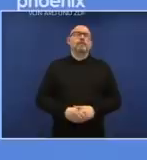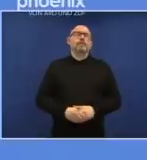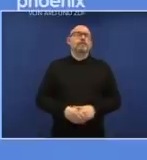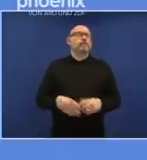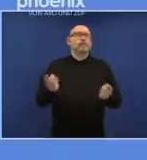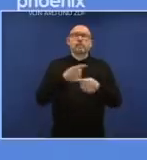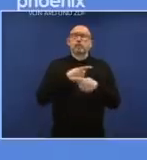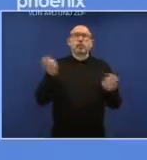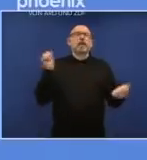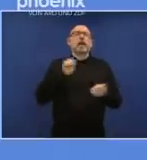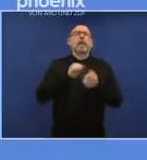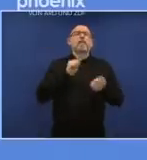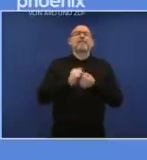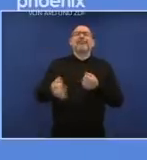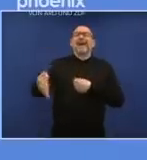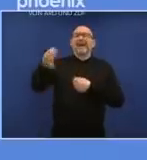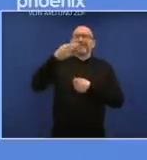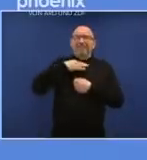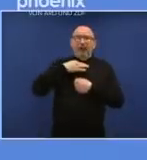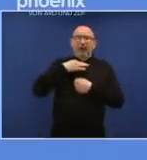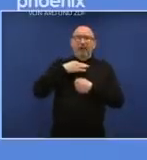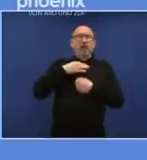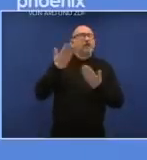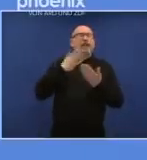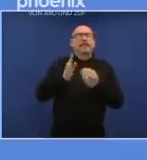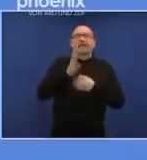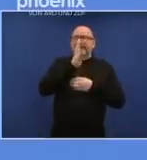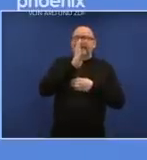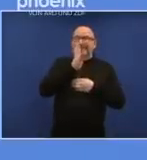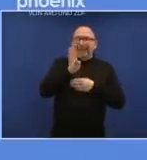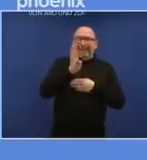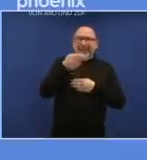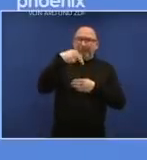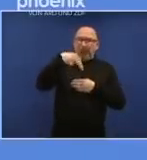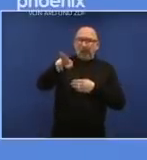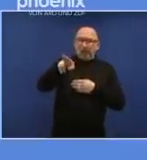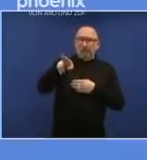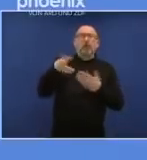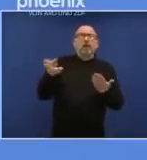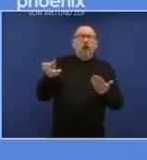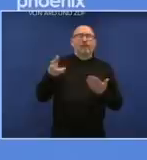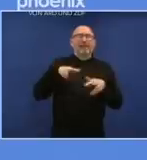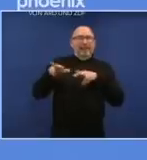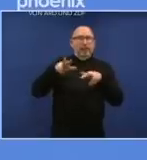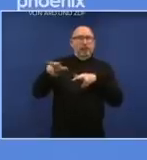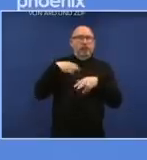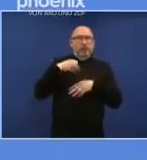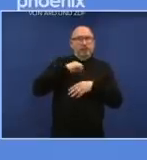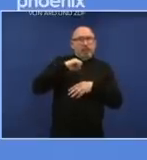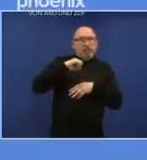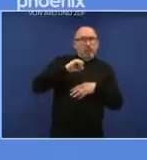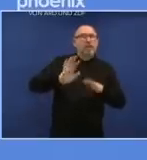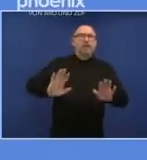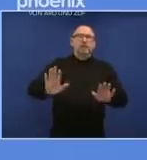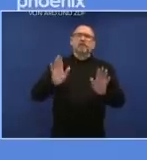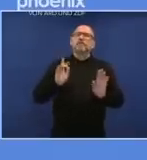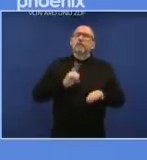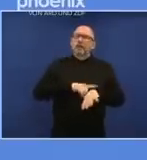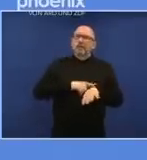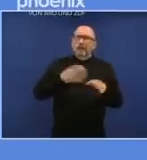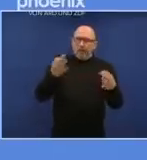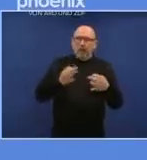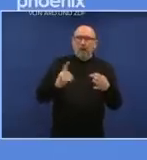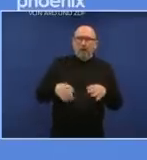allen Presseanfragen, vielleicht nicht so zeitnah, wie sich das die Redaktionen immer vorstellen. Dafür bitte ich um Entschuldigung, aber